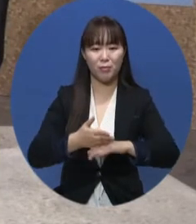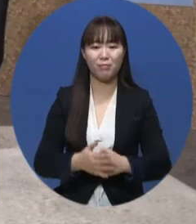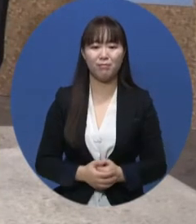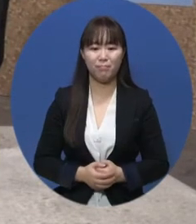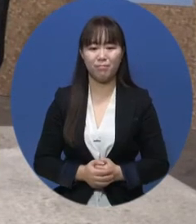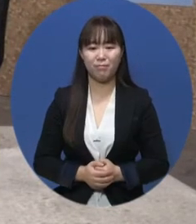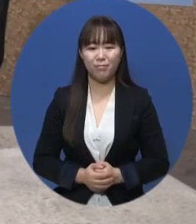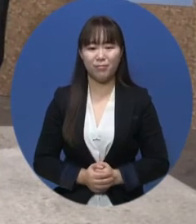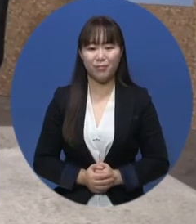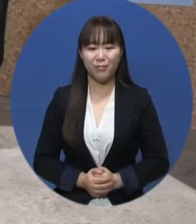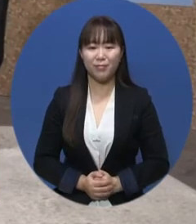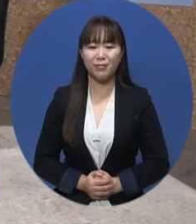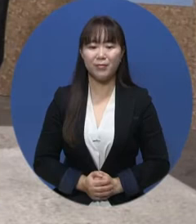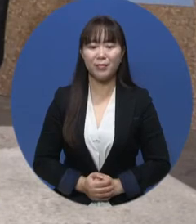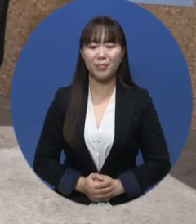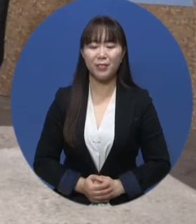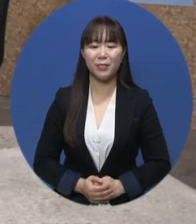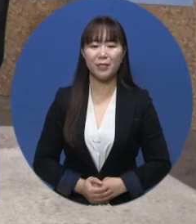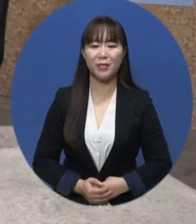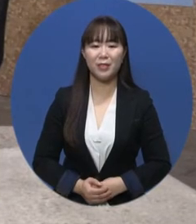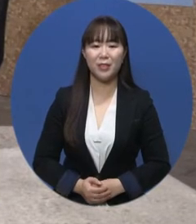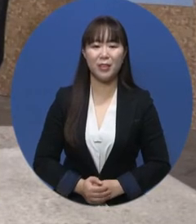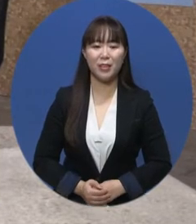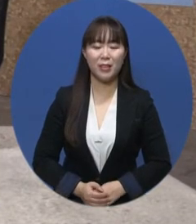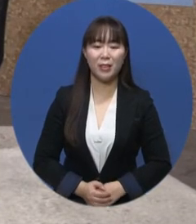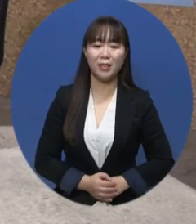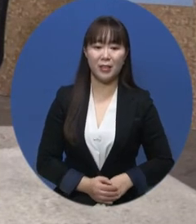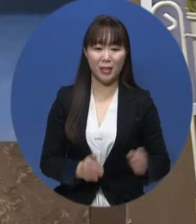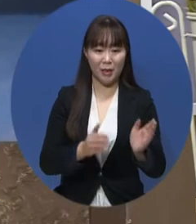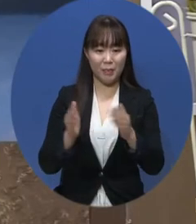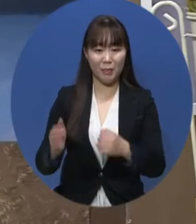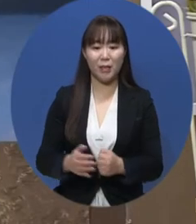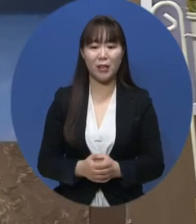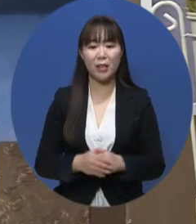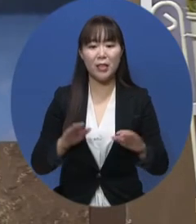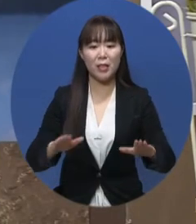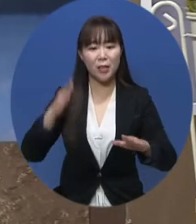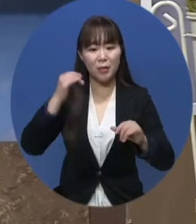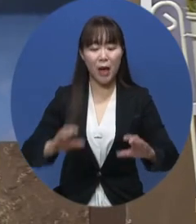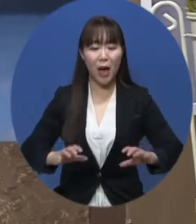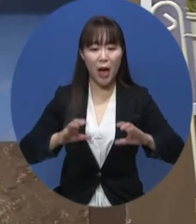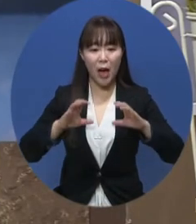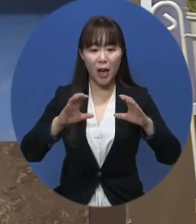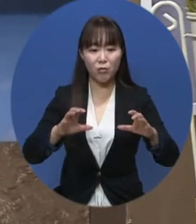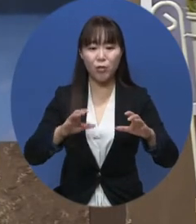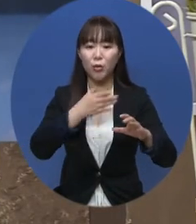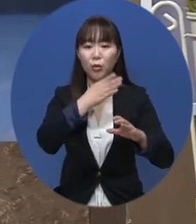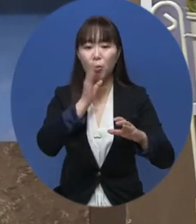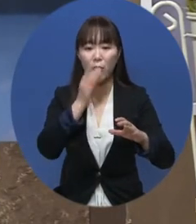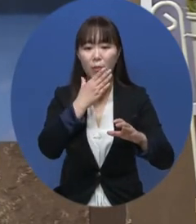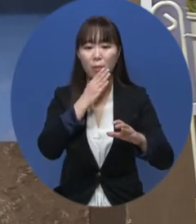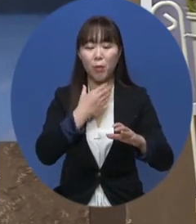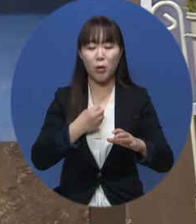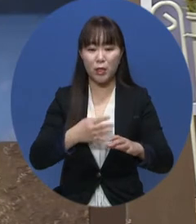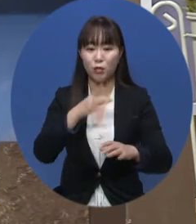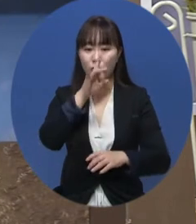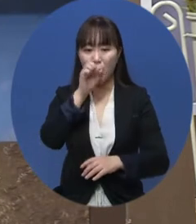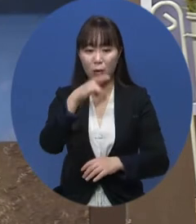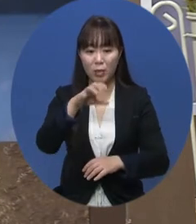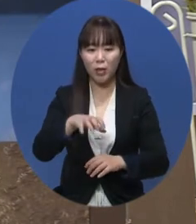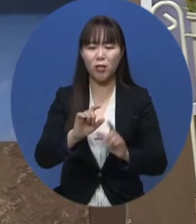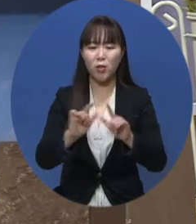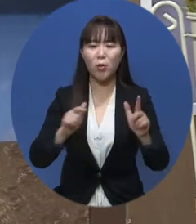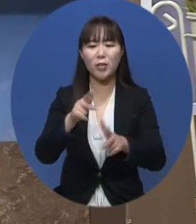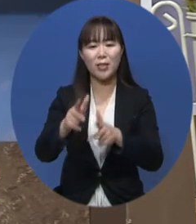일이죠. 예. 그럼 또 다음 질문으로 넘어가서 지금 한국노인복지중앙에서는 또 여러 많은